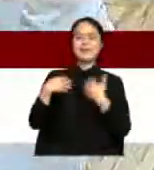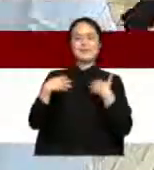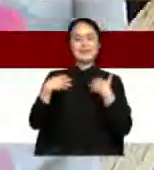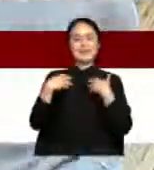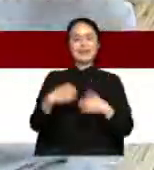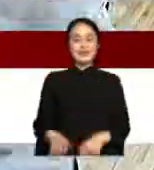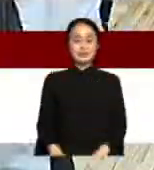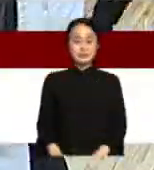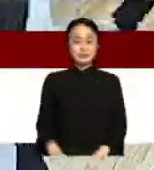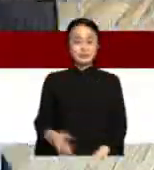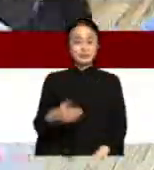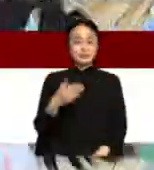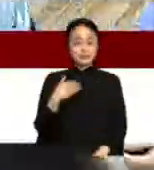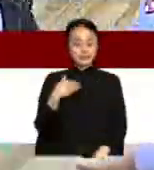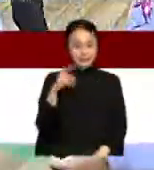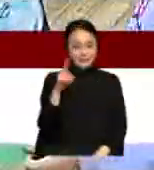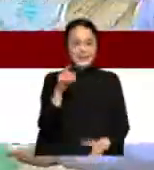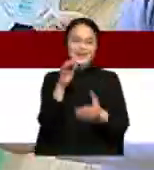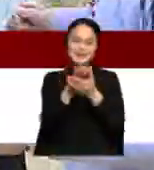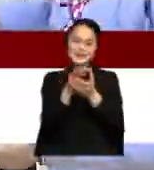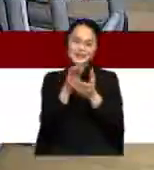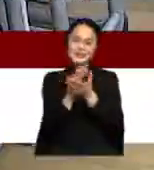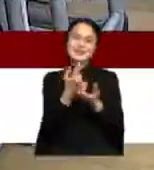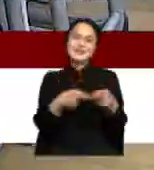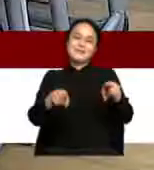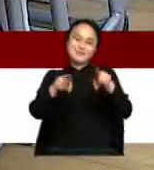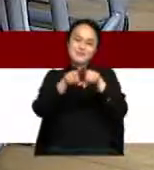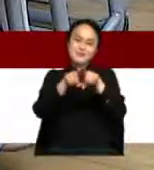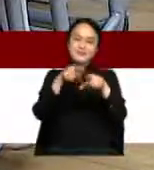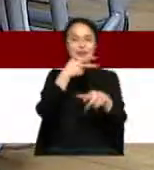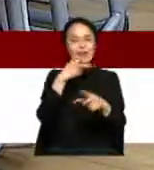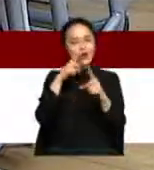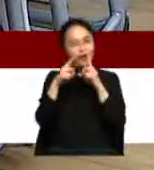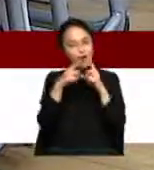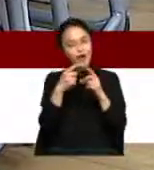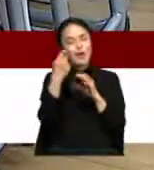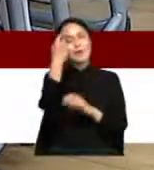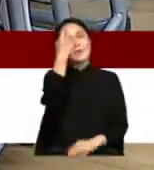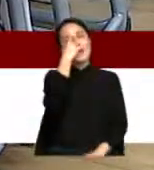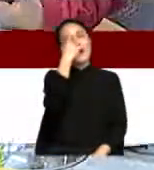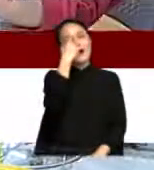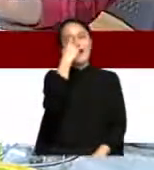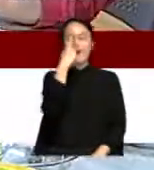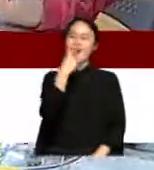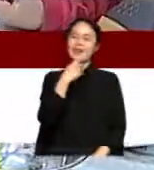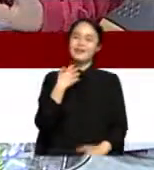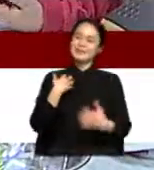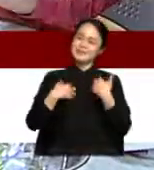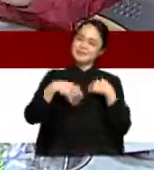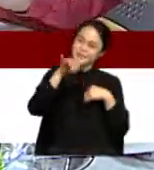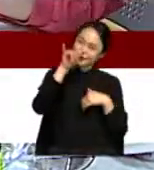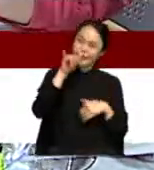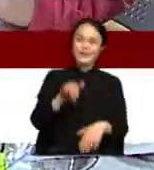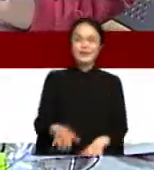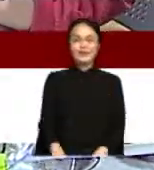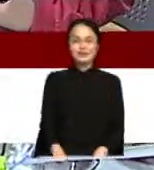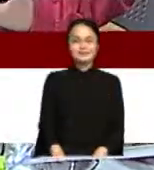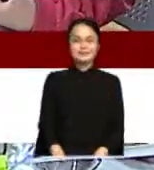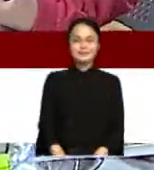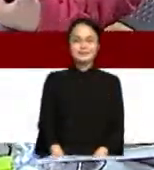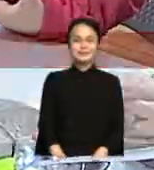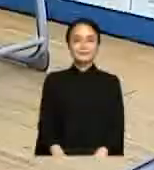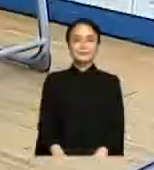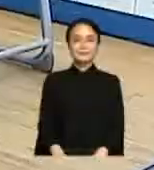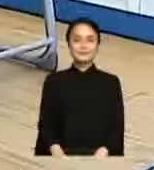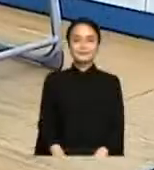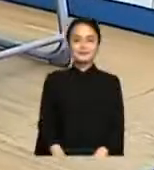있는 기회도 있고 학원 다니는 애들은 잘 못 노니까 그게 여기에서 영어랑 같이 할 수 있어서